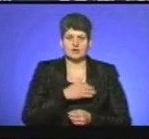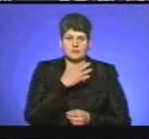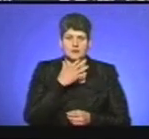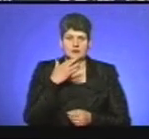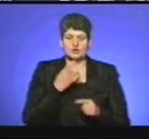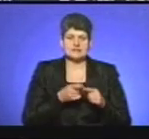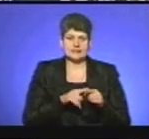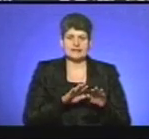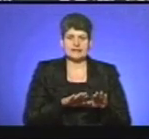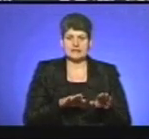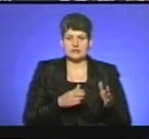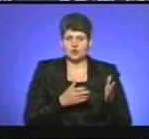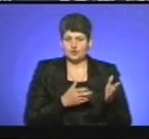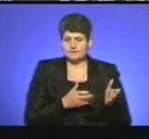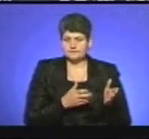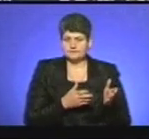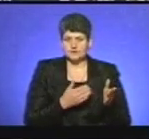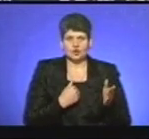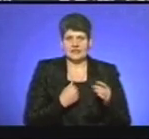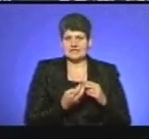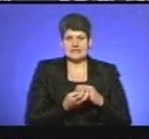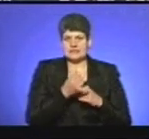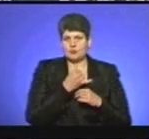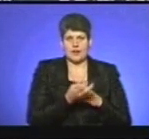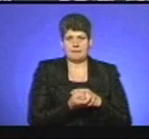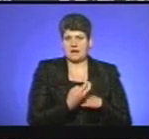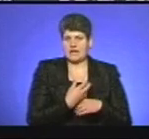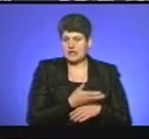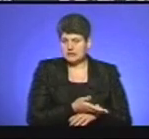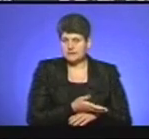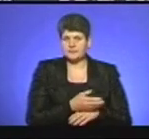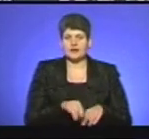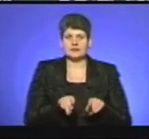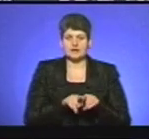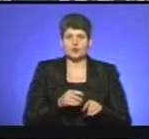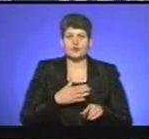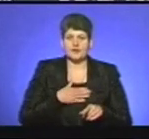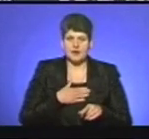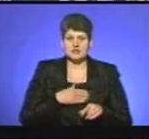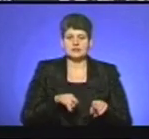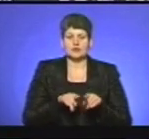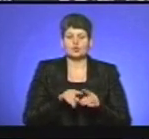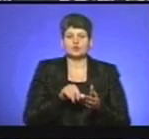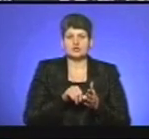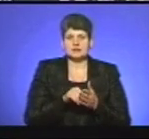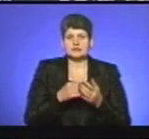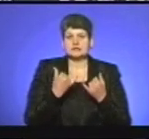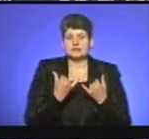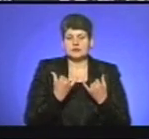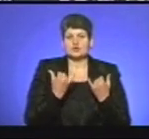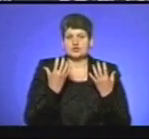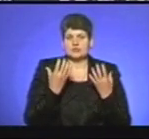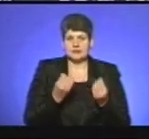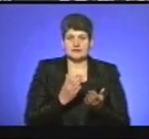цих діток до нас не змогли приїхати. А також і наші учасники зараз на сьогоднішній